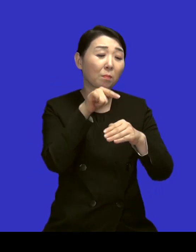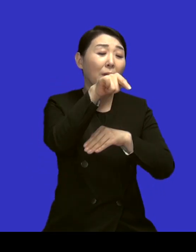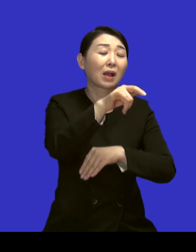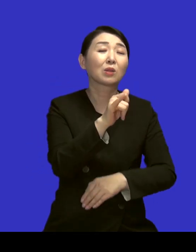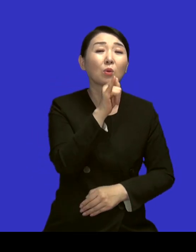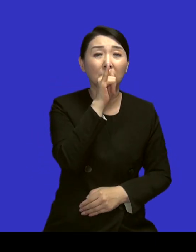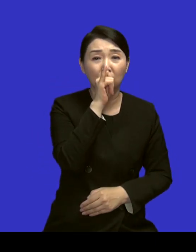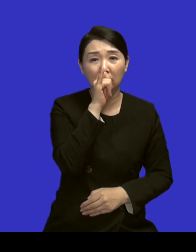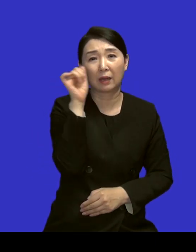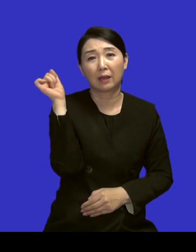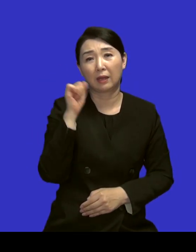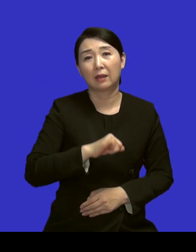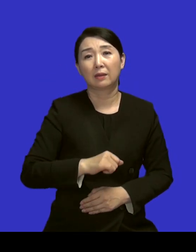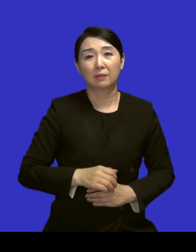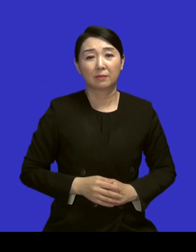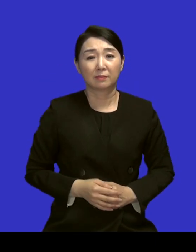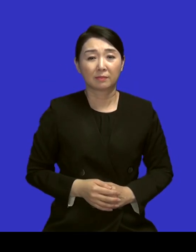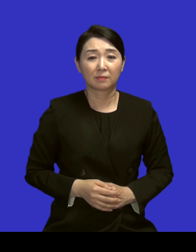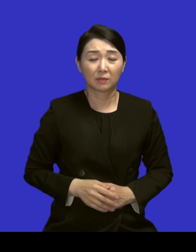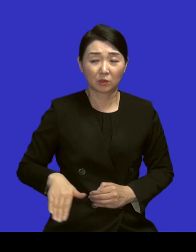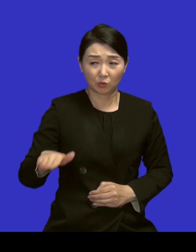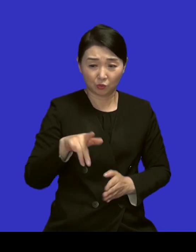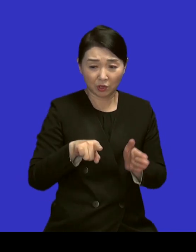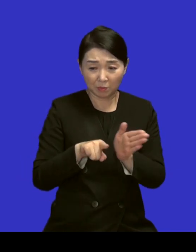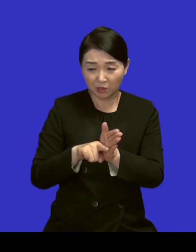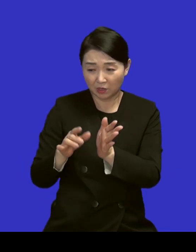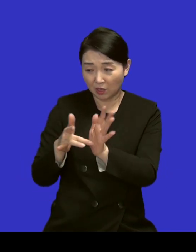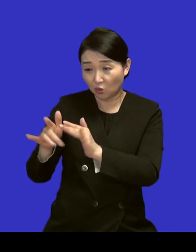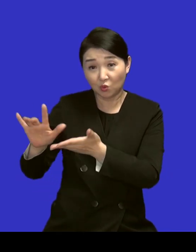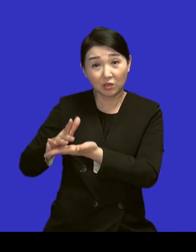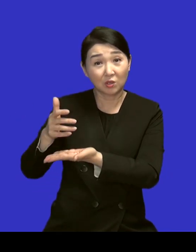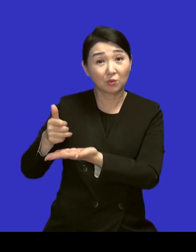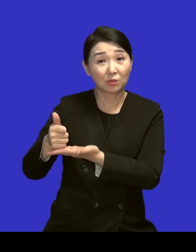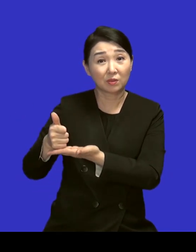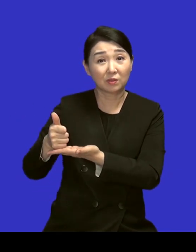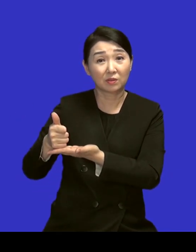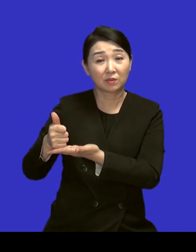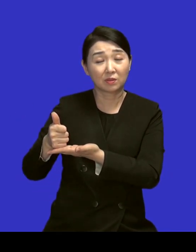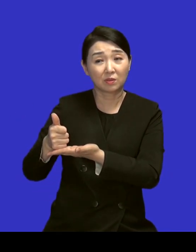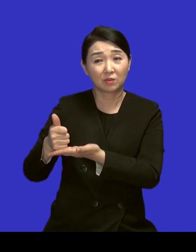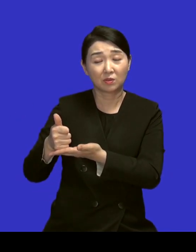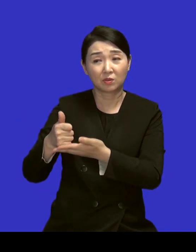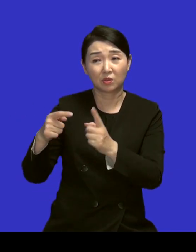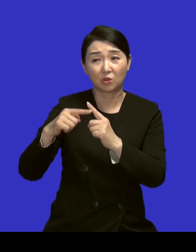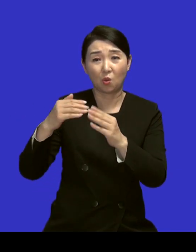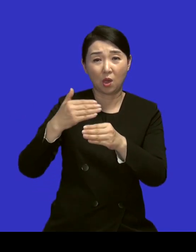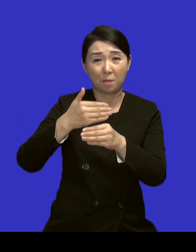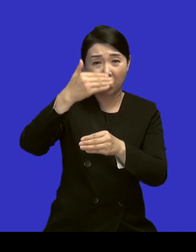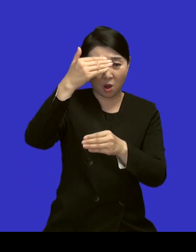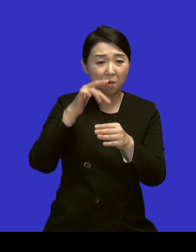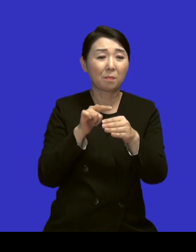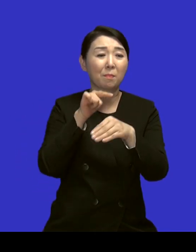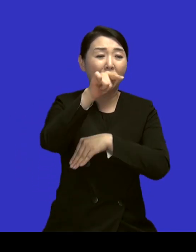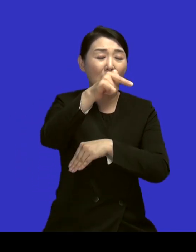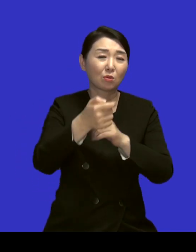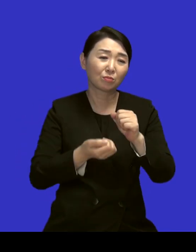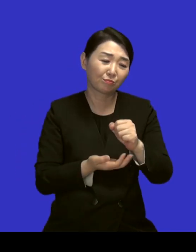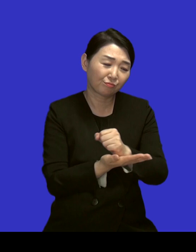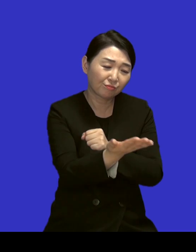수 있구나. 우리가 믿는 예수 그리스도는 반드시 교회 벽 밖으로